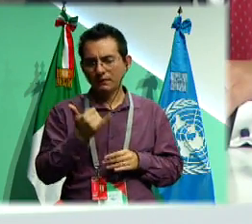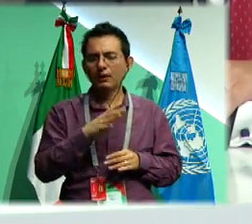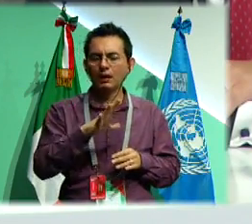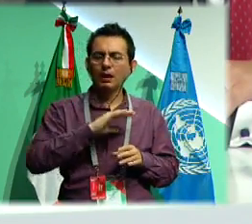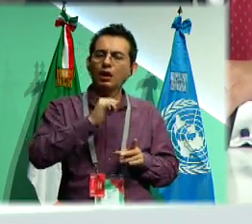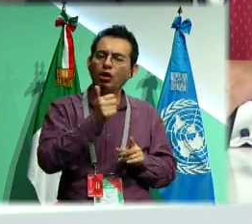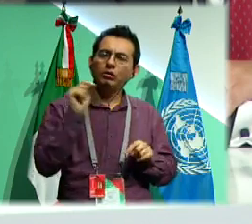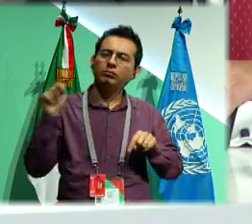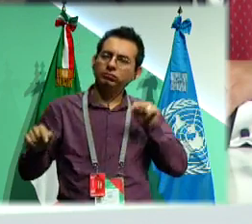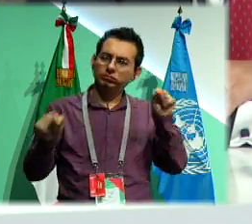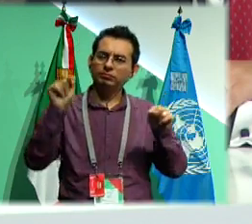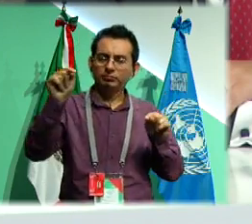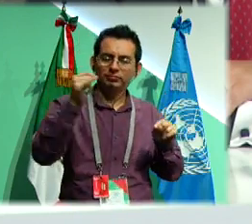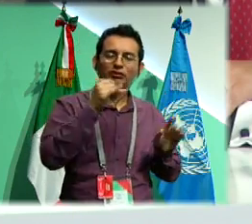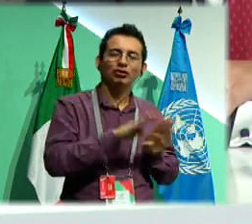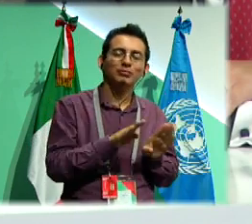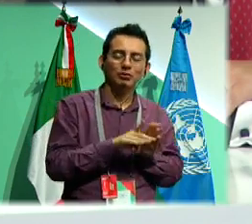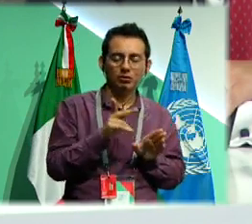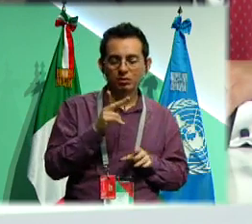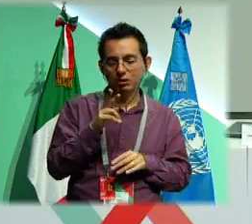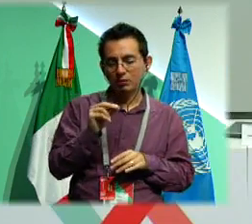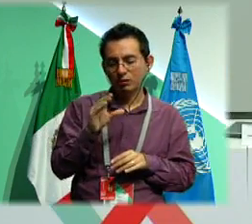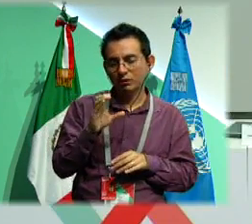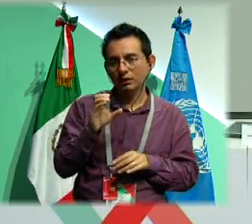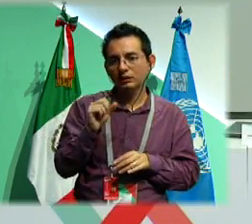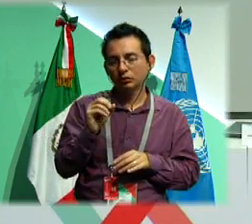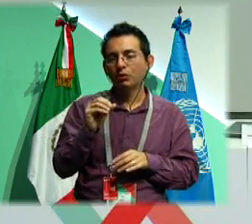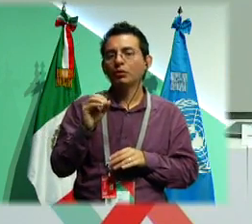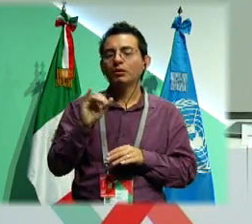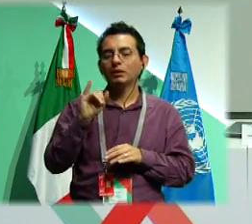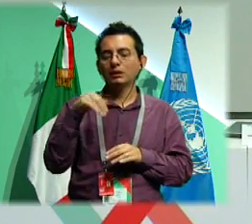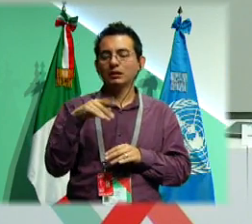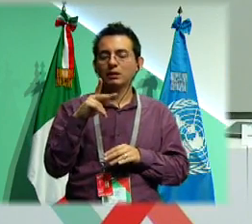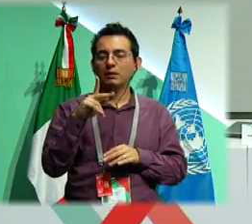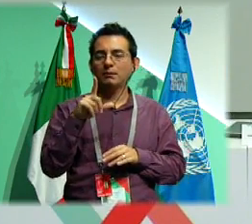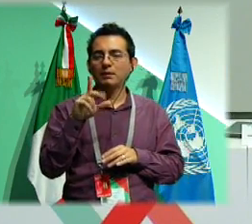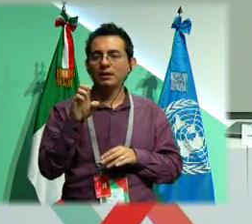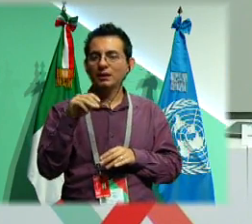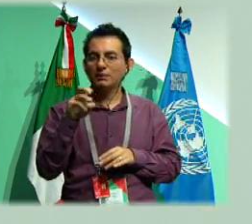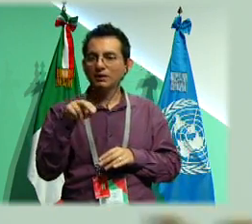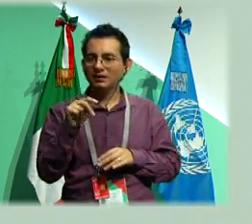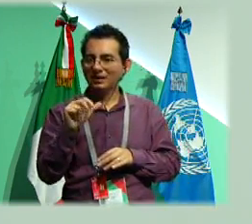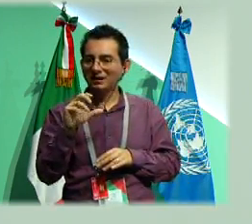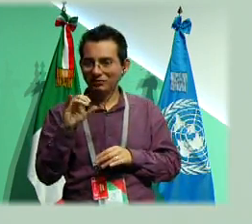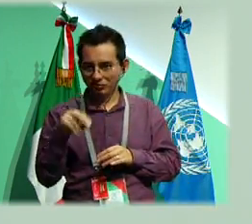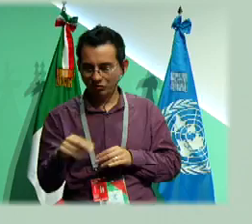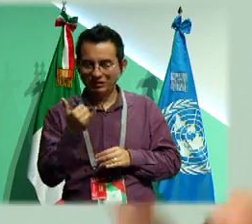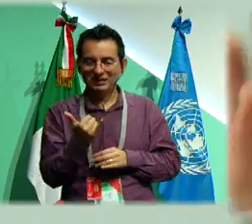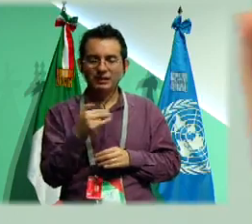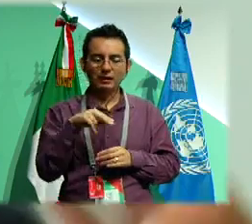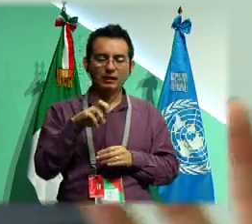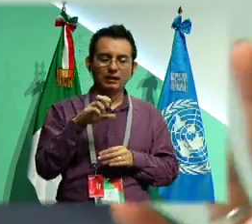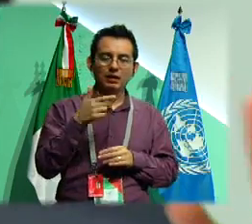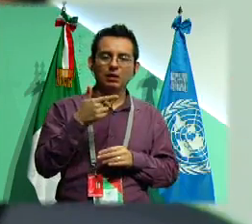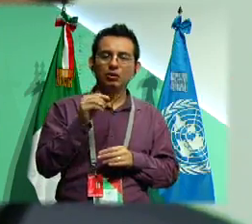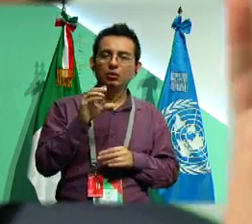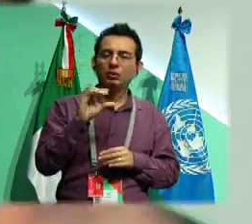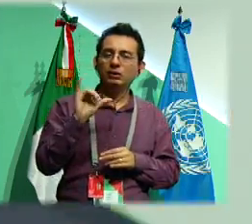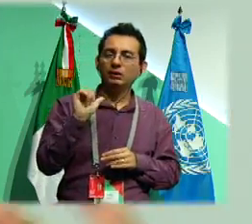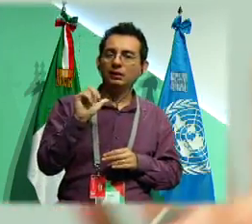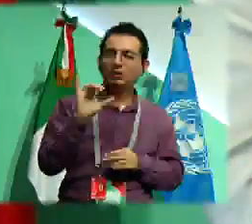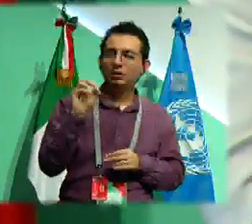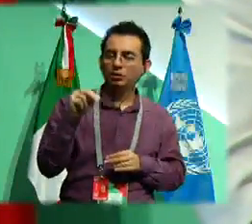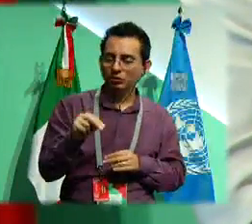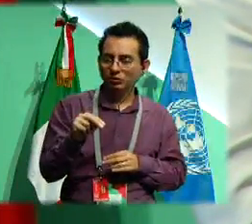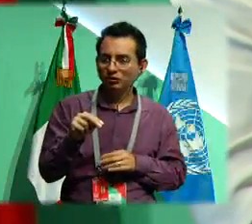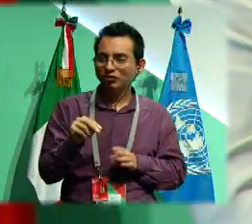négociation, un processus de mise en œuvre qui est important. Mais tout cela doit passer devant le Congrès et il y a là une autre